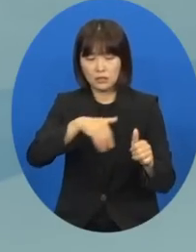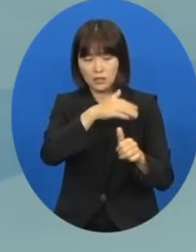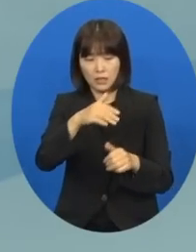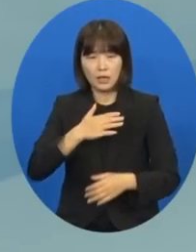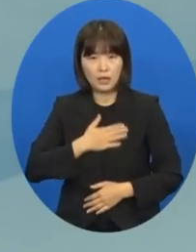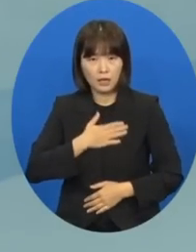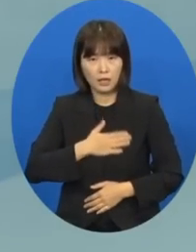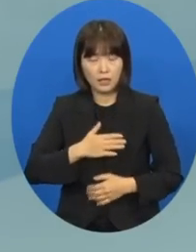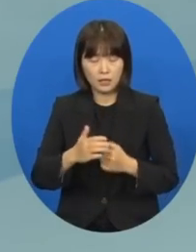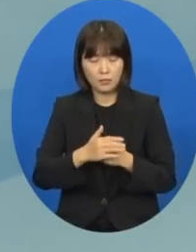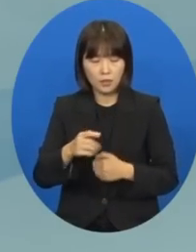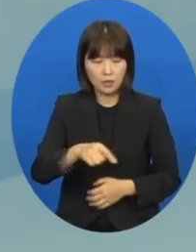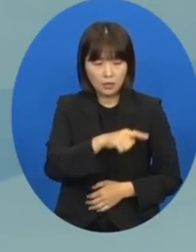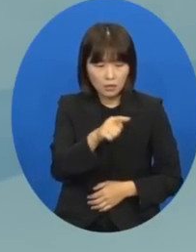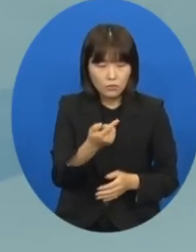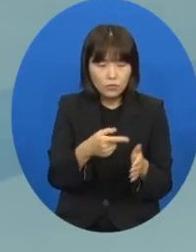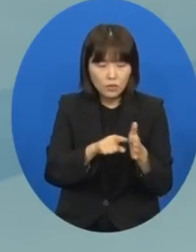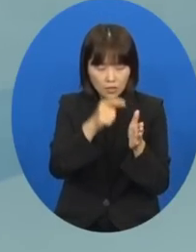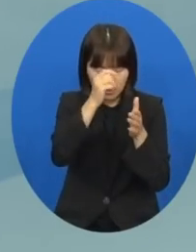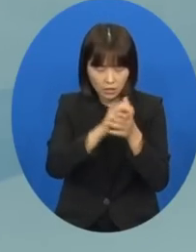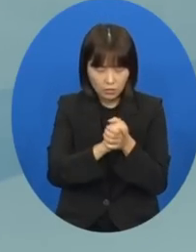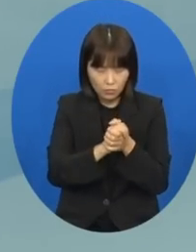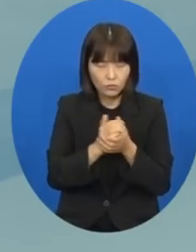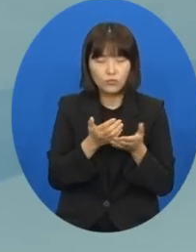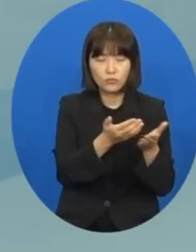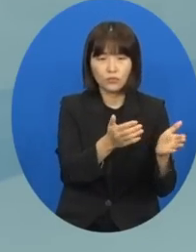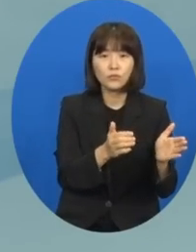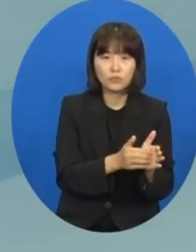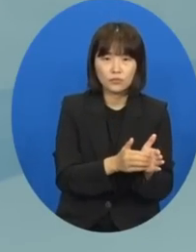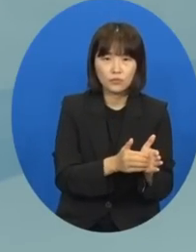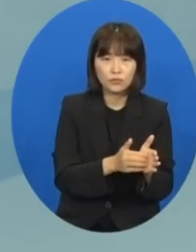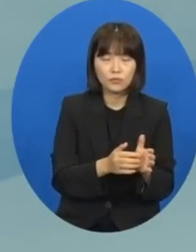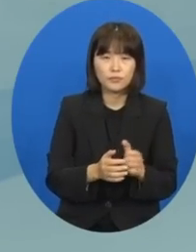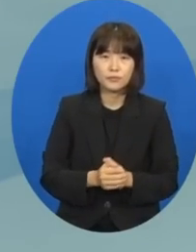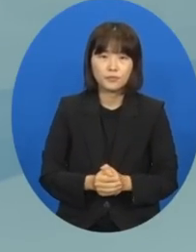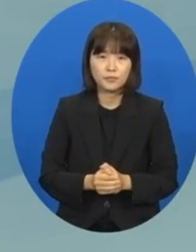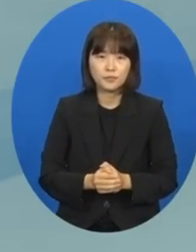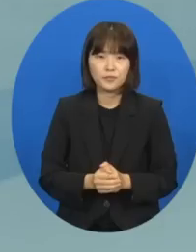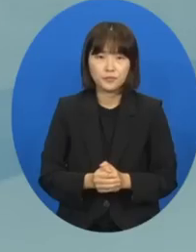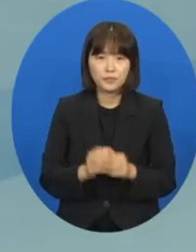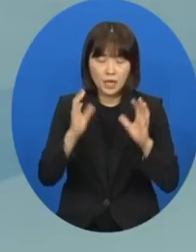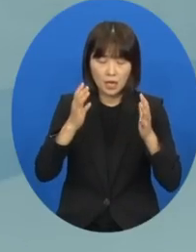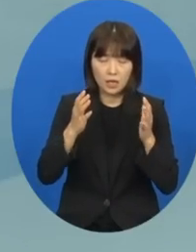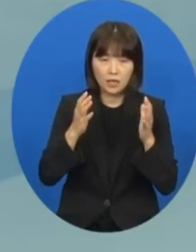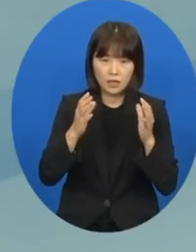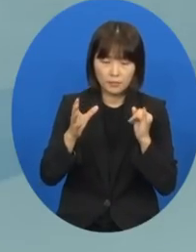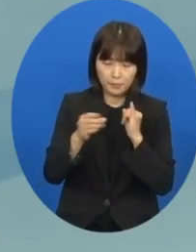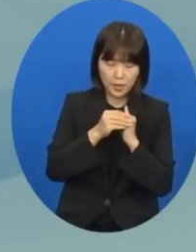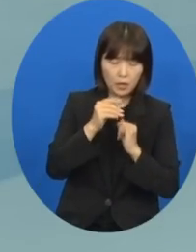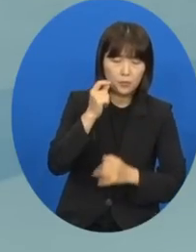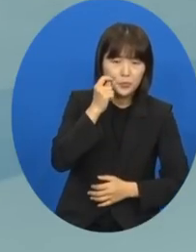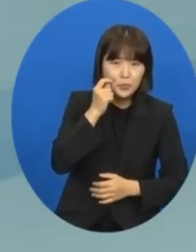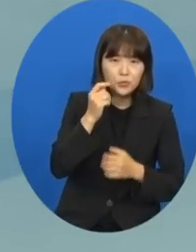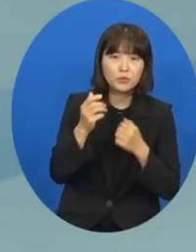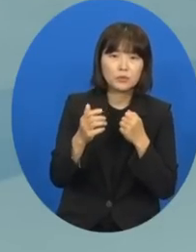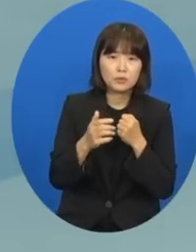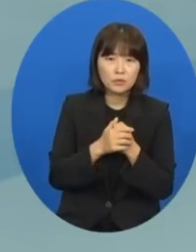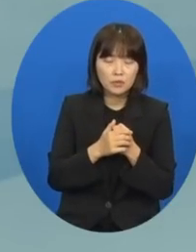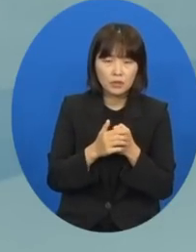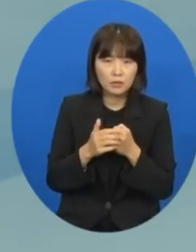그분을 위해서 참 기도를 많이 했습니다. 자녀를 못 가지니까 이제 이런 일이 벌어지더군요. 어떤 분이 임신을